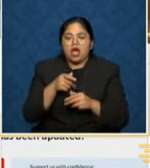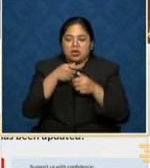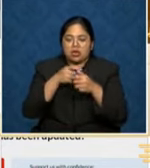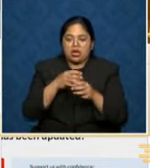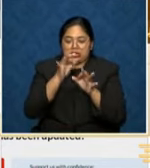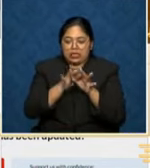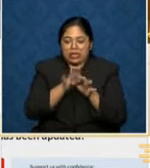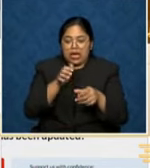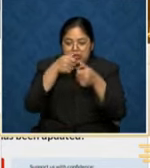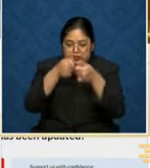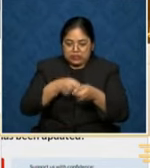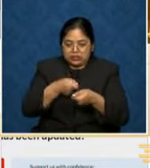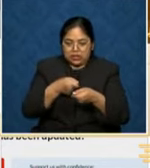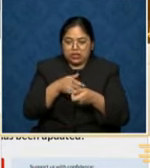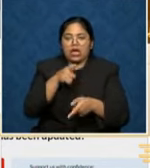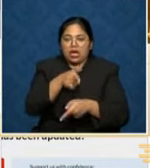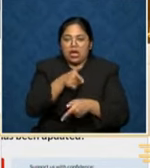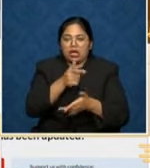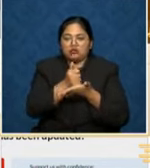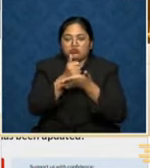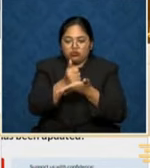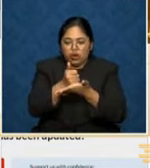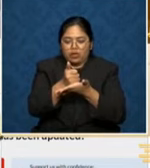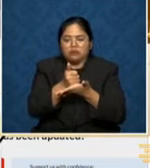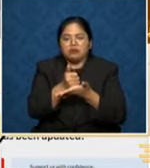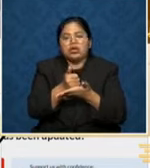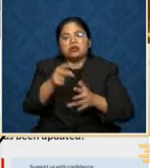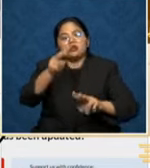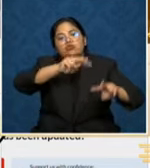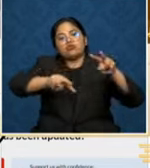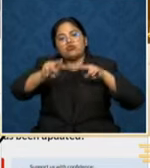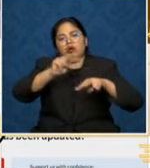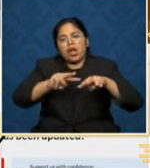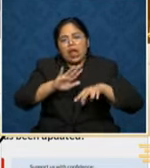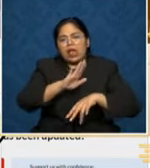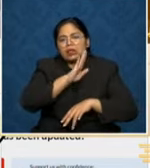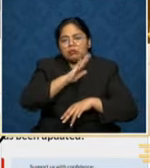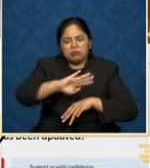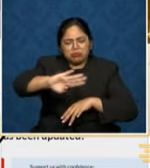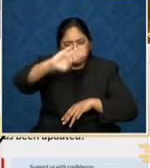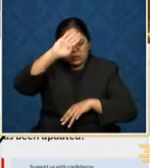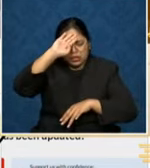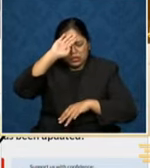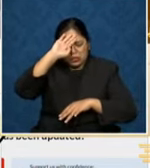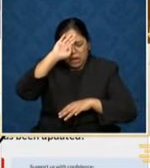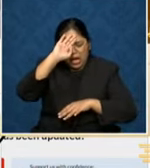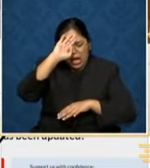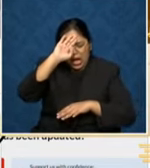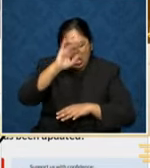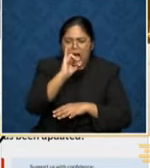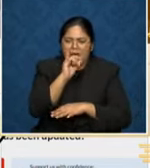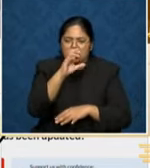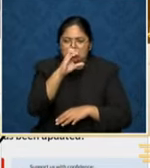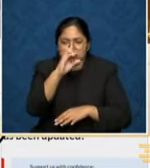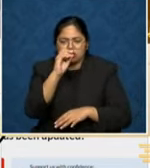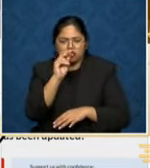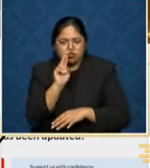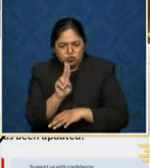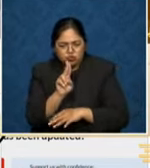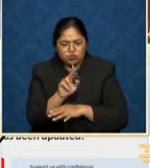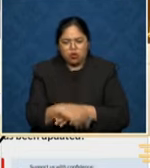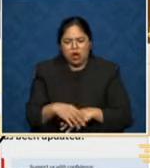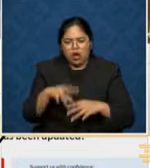รเข้าแผนไปรักษานะครับคนที่ป่วยนอนเตียงบางท่านอยู่ ICU บางท่านอยู่ห้องฉุกเฉิน